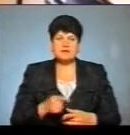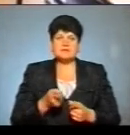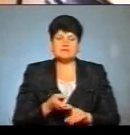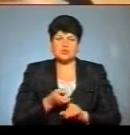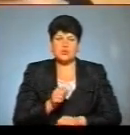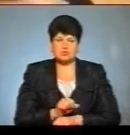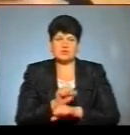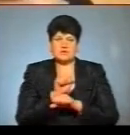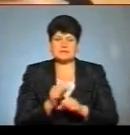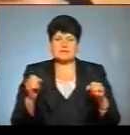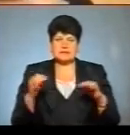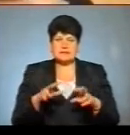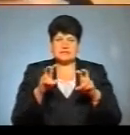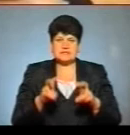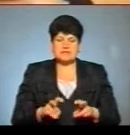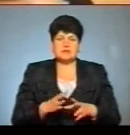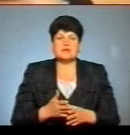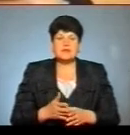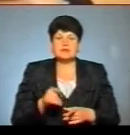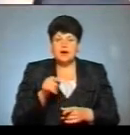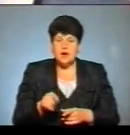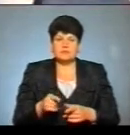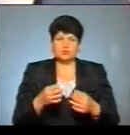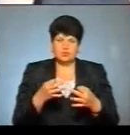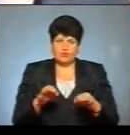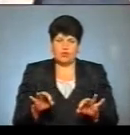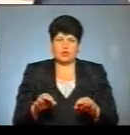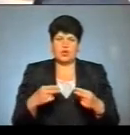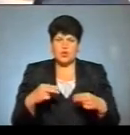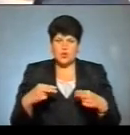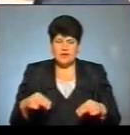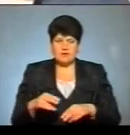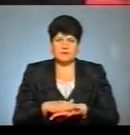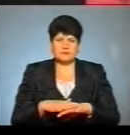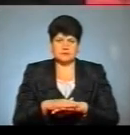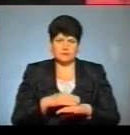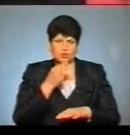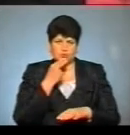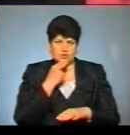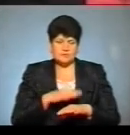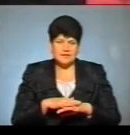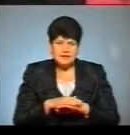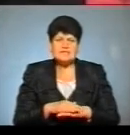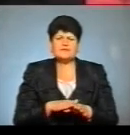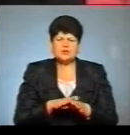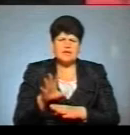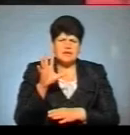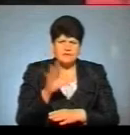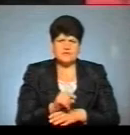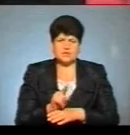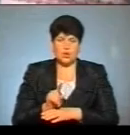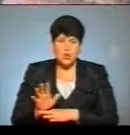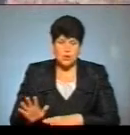скликали засідання виконкому міськради. На ньому вирішили дозволити торгівлю на продовольчих ринках міста з дотриманням усіх санітарних